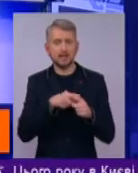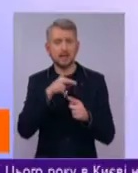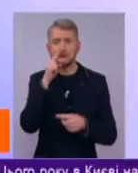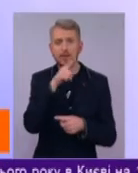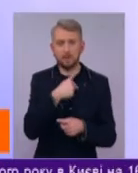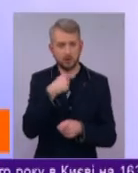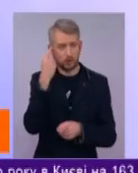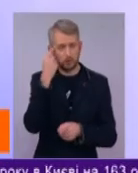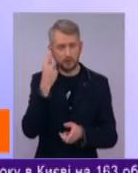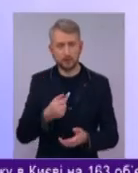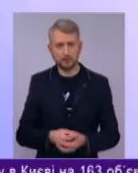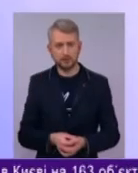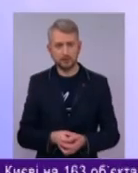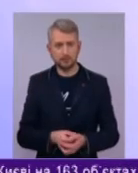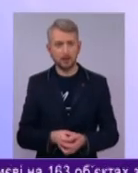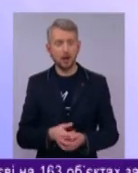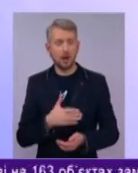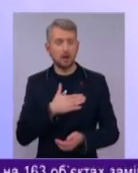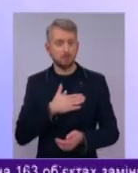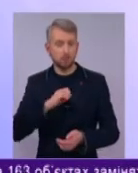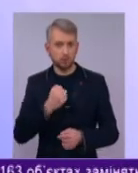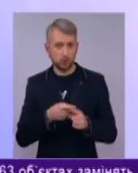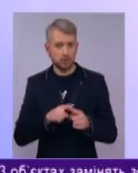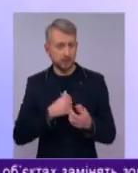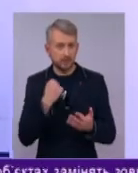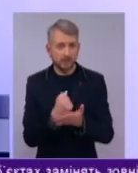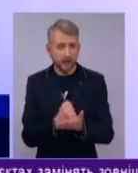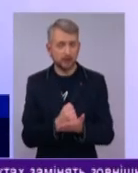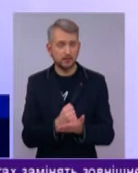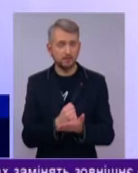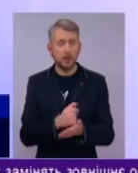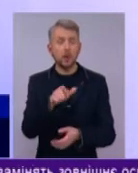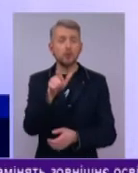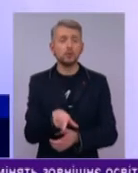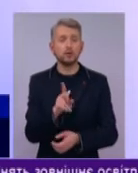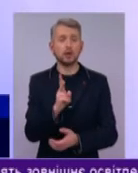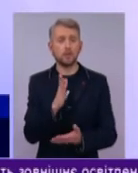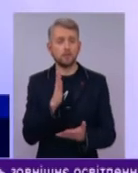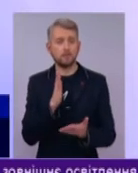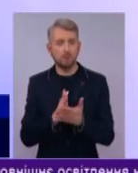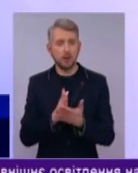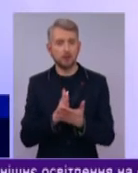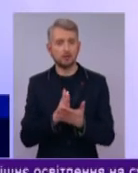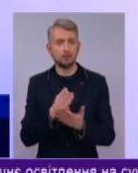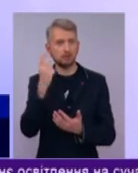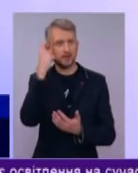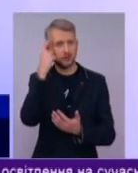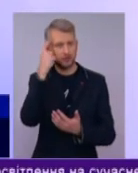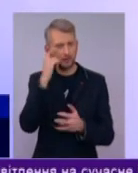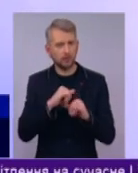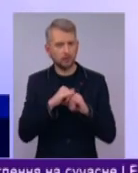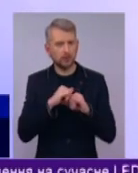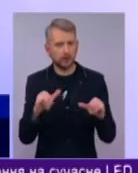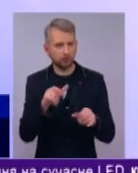неправильно, я думаю. І мої побратими це підтвердять. Людина, яка має свідомість розвиненої